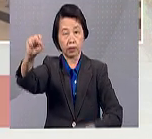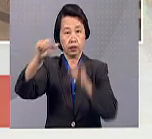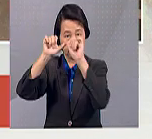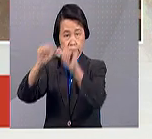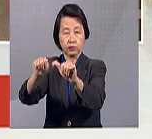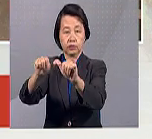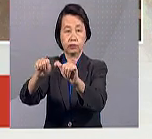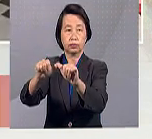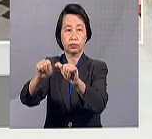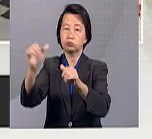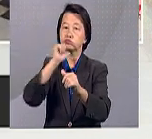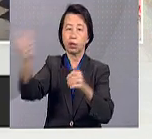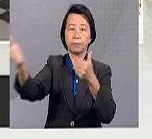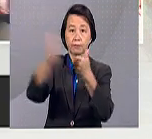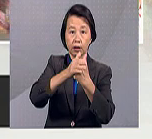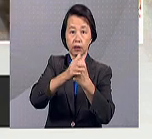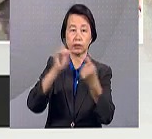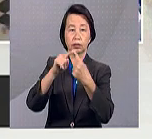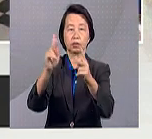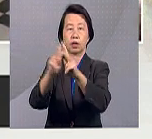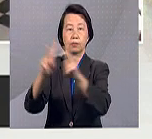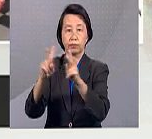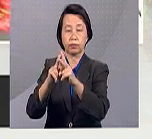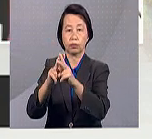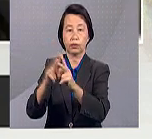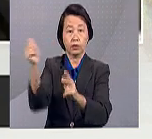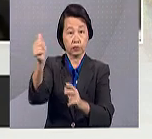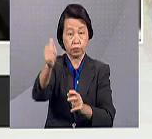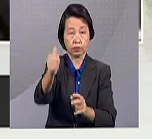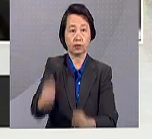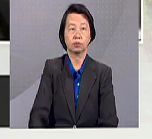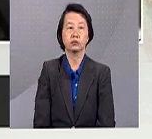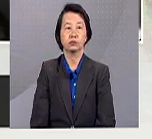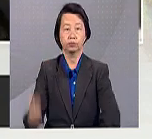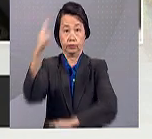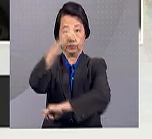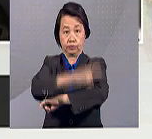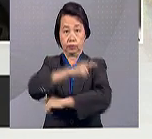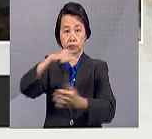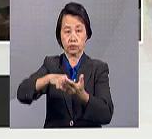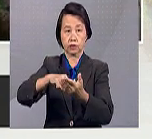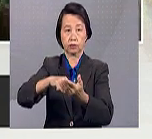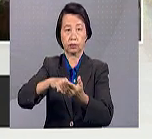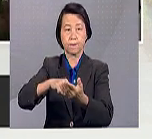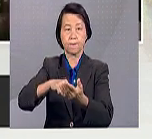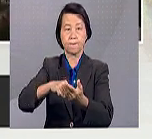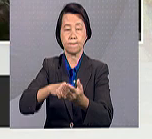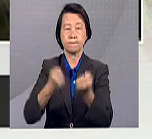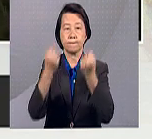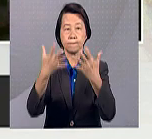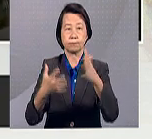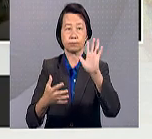masih lagi tidak pulang ke kampung halaman masing-masing. Hari ini juga